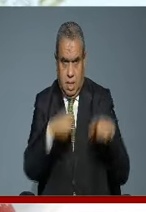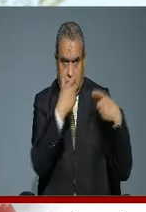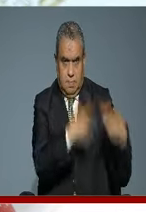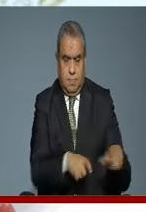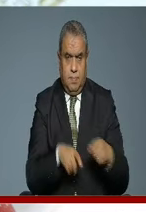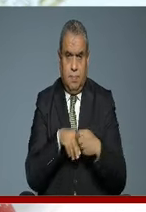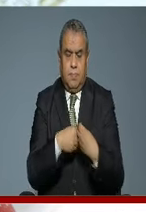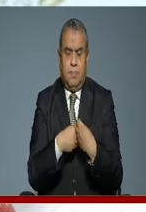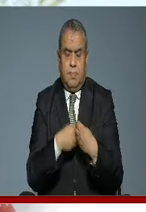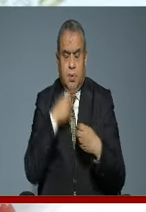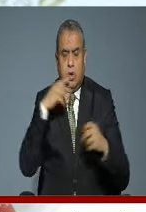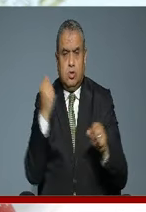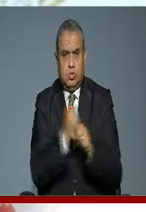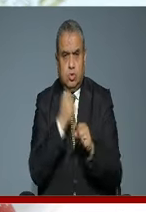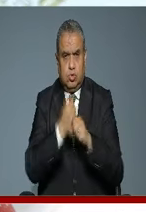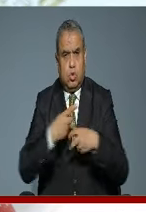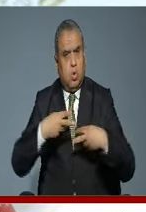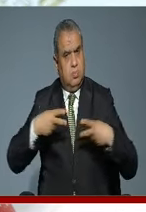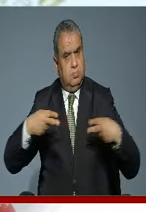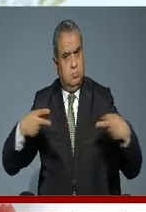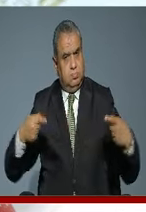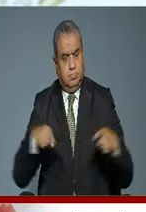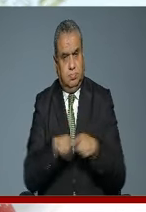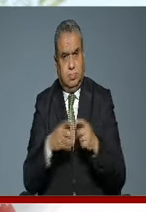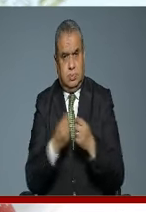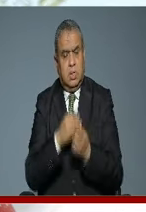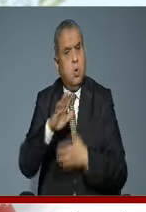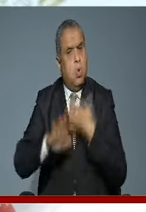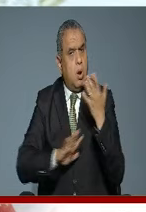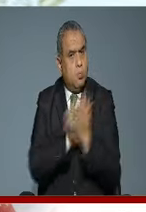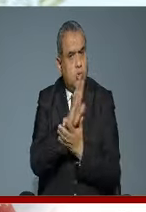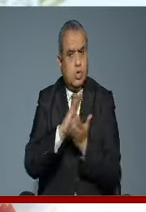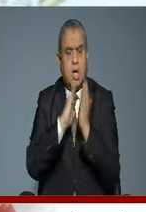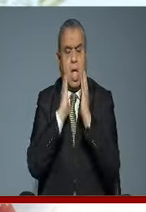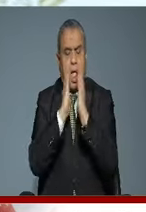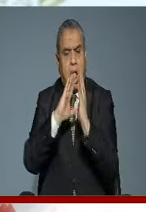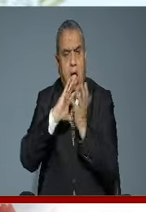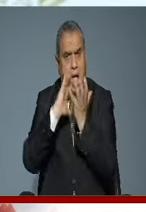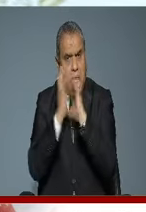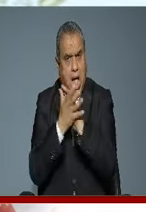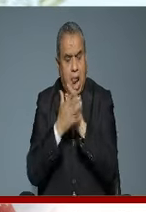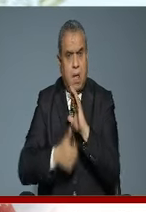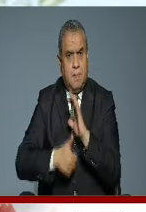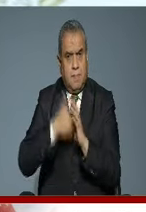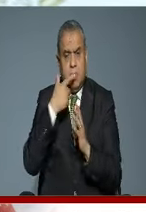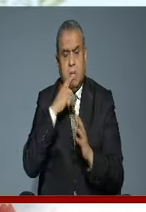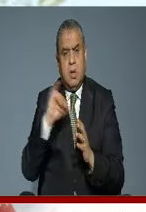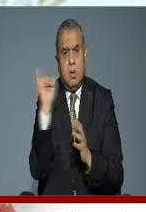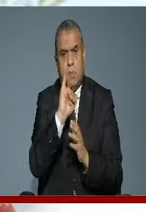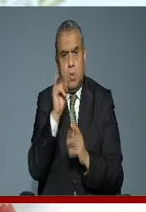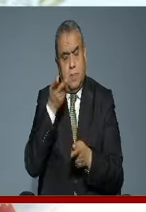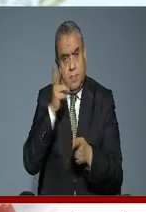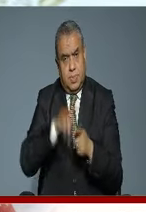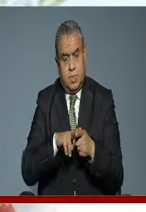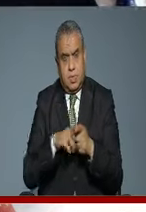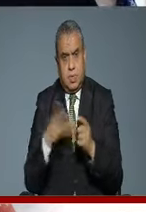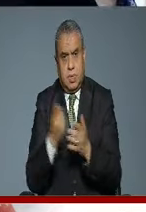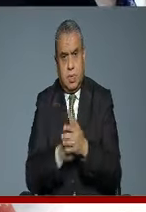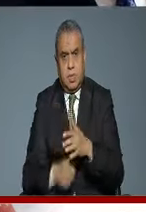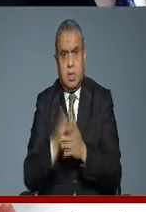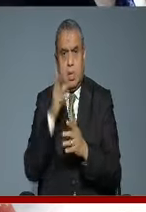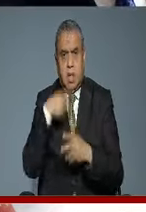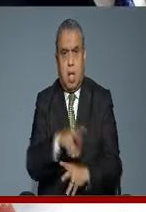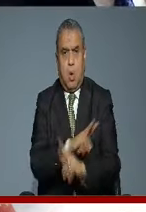المجالات المختلفة، وأيضا فيما يخص القضايا الدولية توافقنا على أن أهمية إيقاف إطلاق